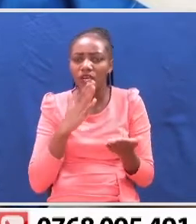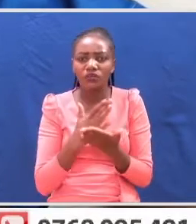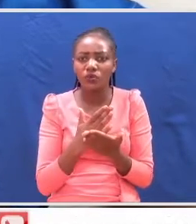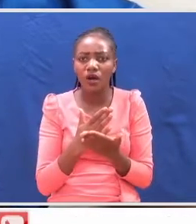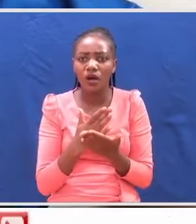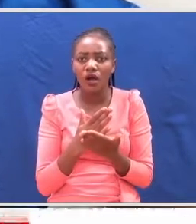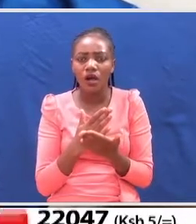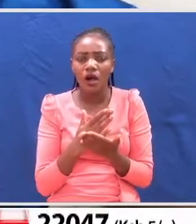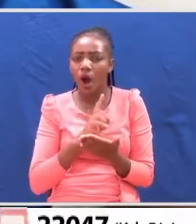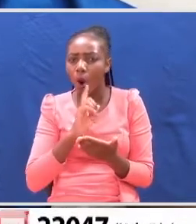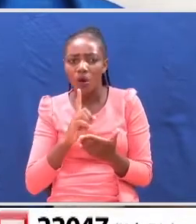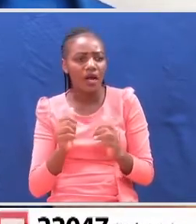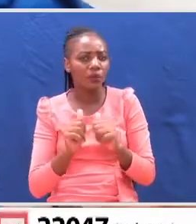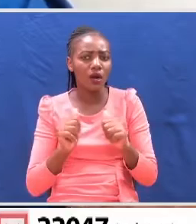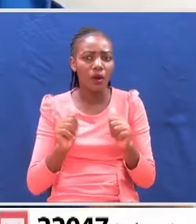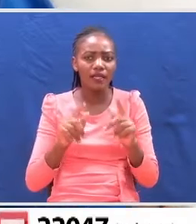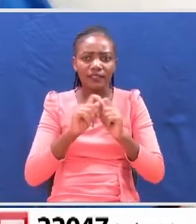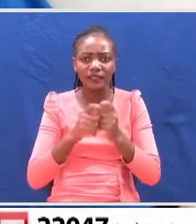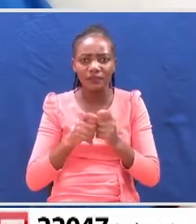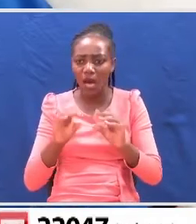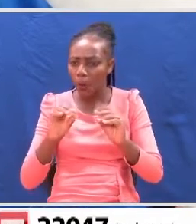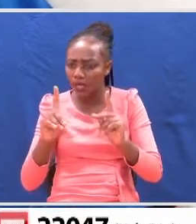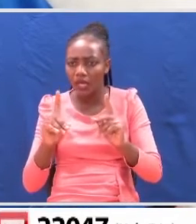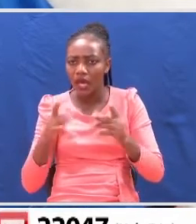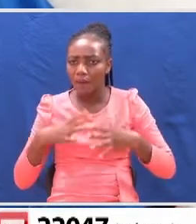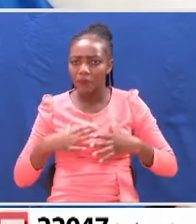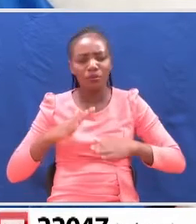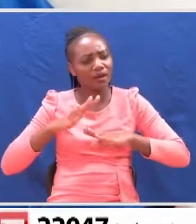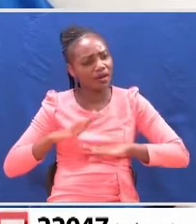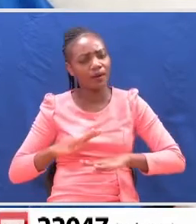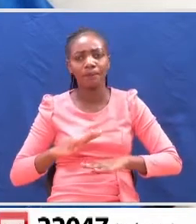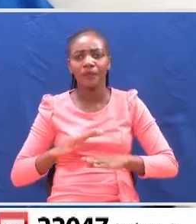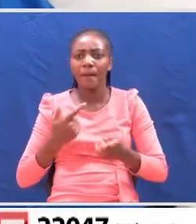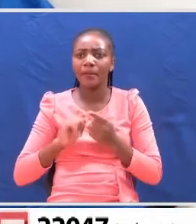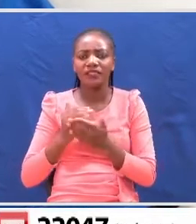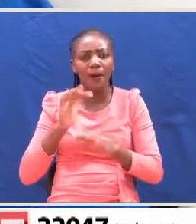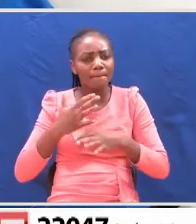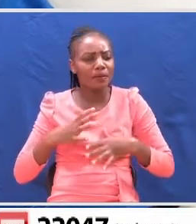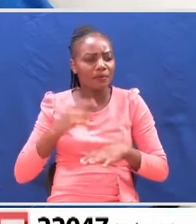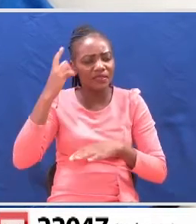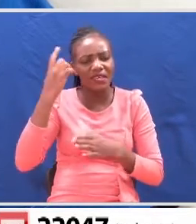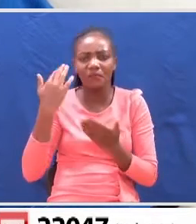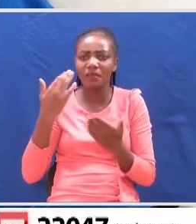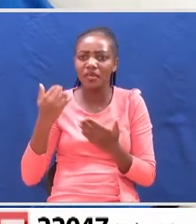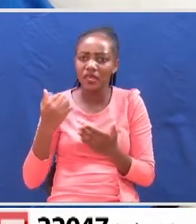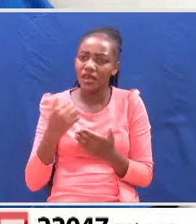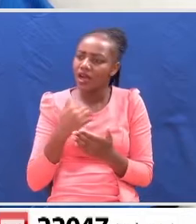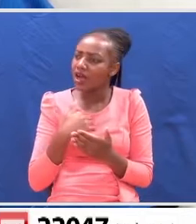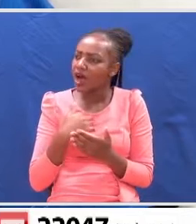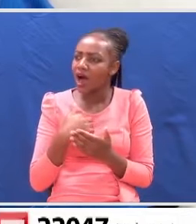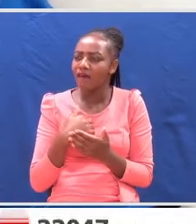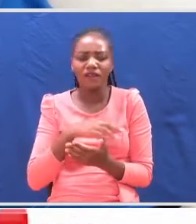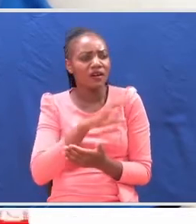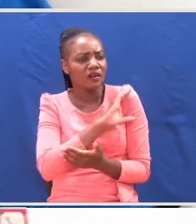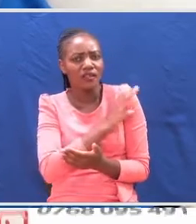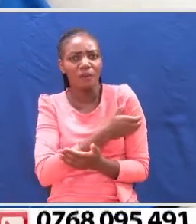kuna timu zinacheza vizuri, uwanja uko sawa. Lakini kuna wale pengine walikuwa wanafikiria pengine natakana